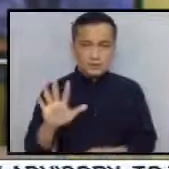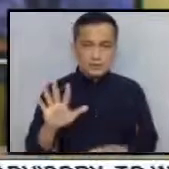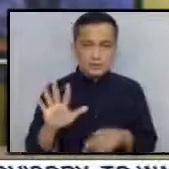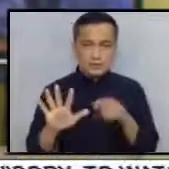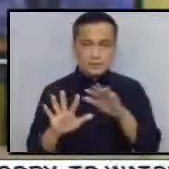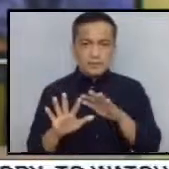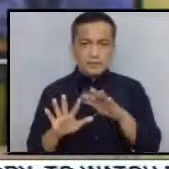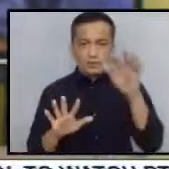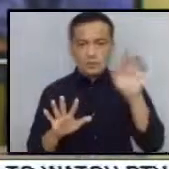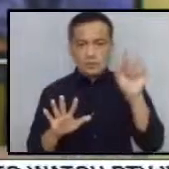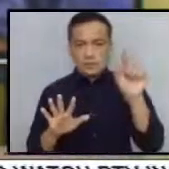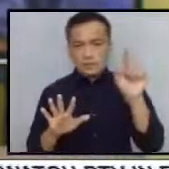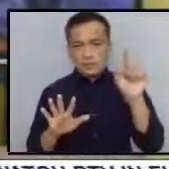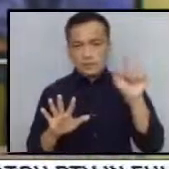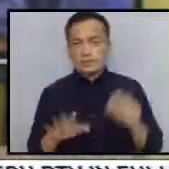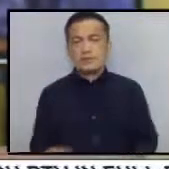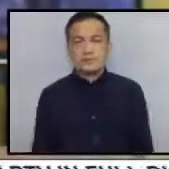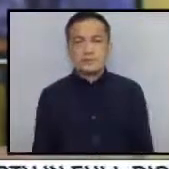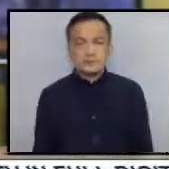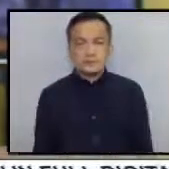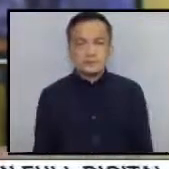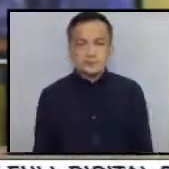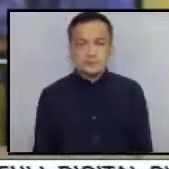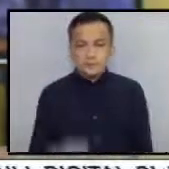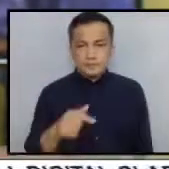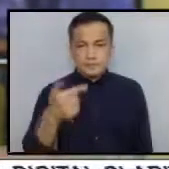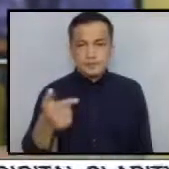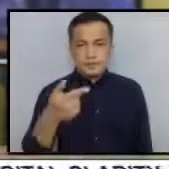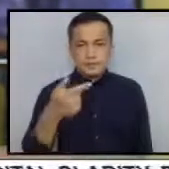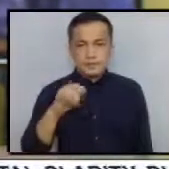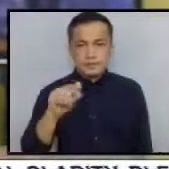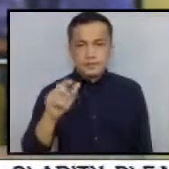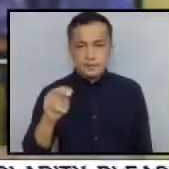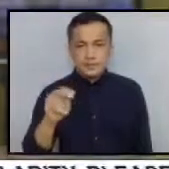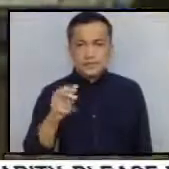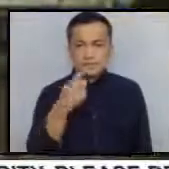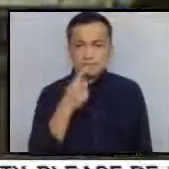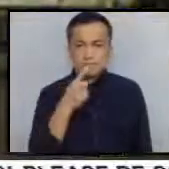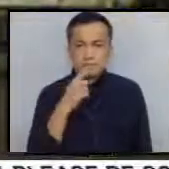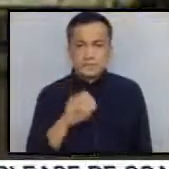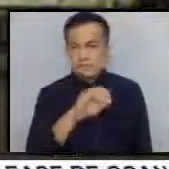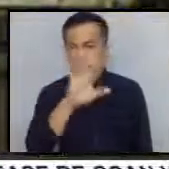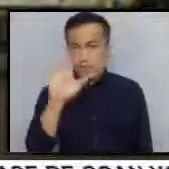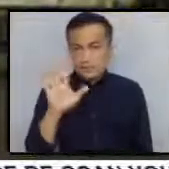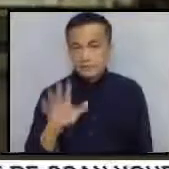gulang. Si Jillian Geronimo sa Italia. Rise and shine, Jillian.